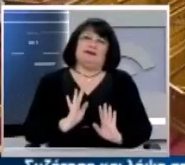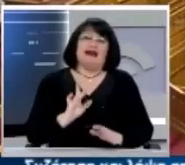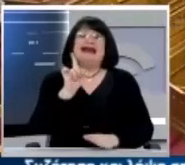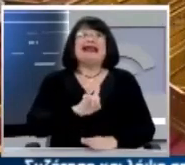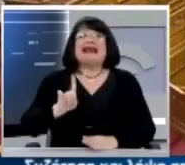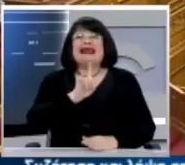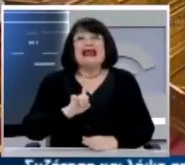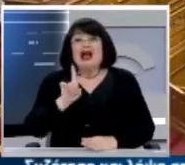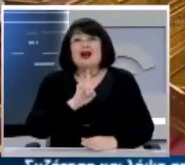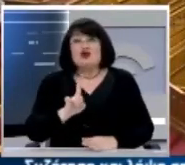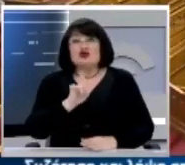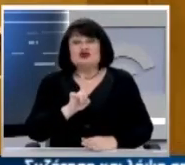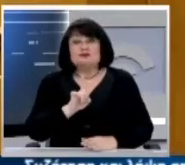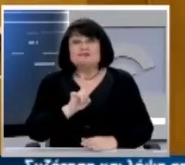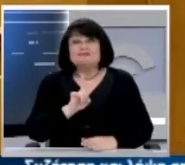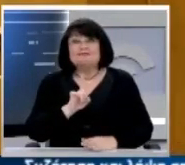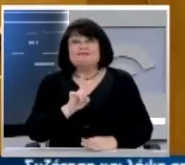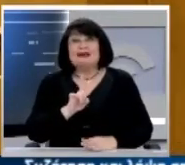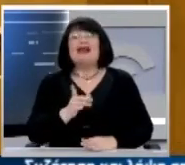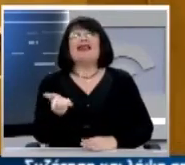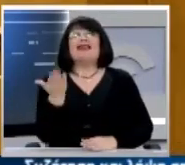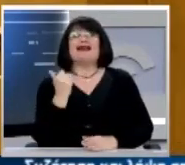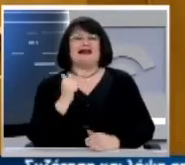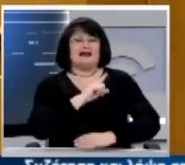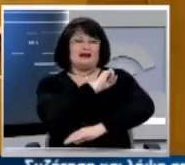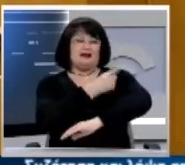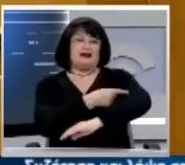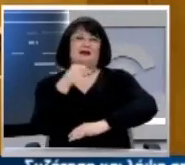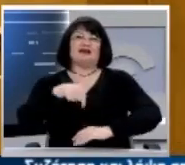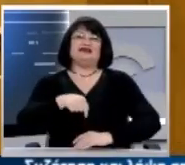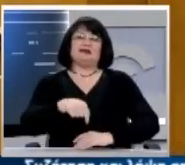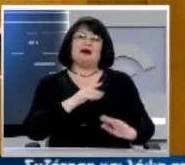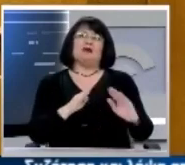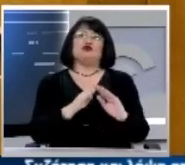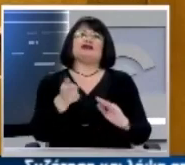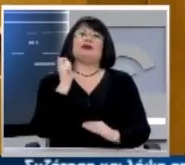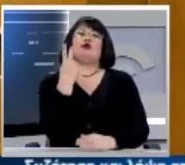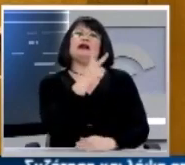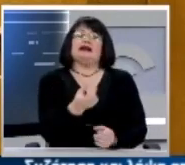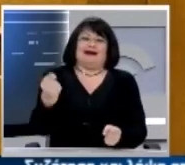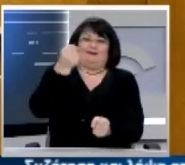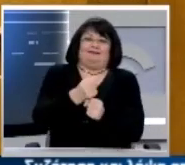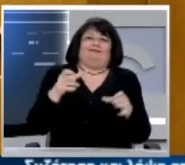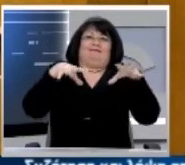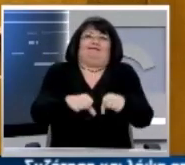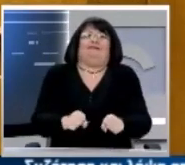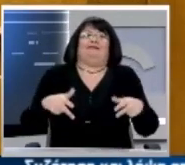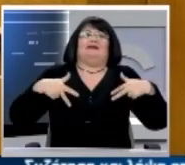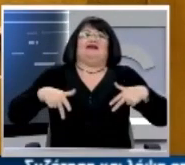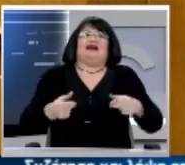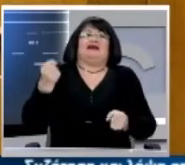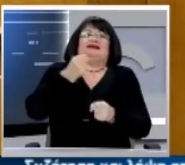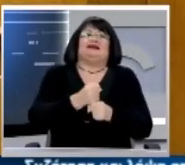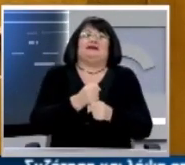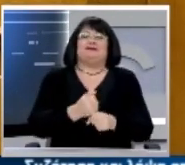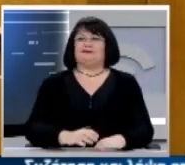το κουράγιο σήμερα να έρθει να υπερασπιστεί την πολιτική εκείνη που τον έφερε στην εξουσία για άλλη μια φορά, μετά το